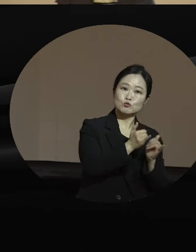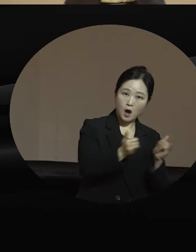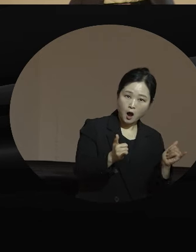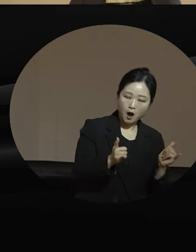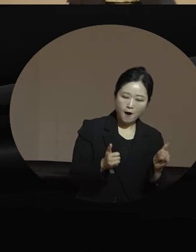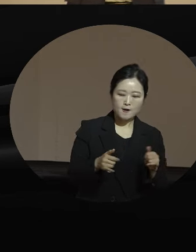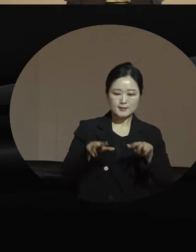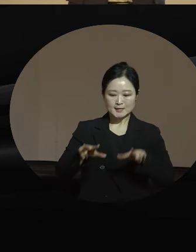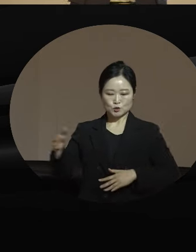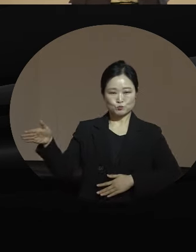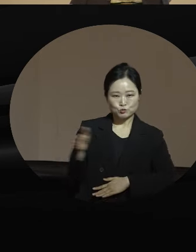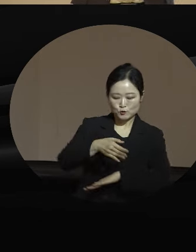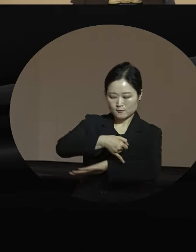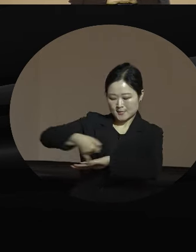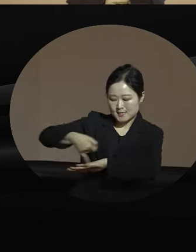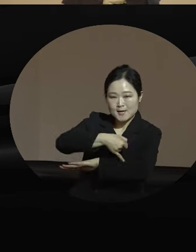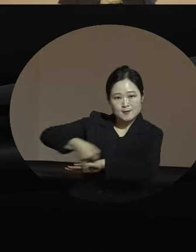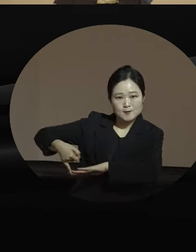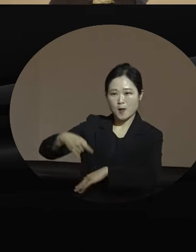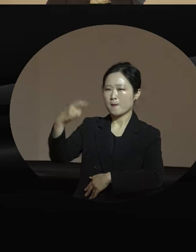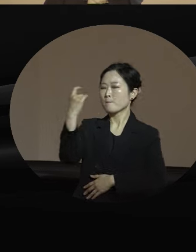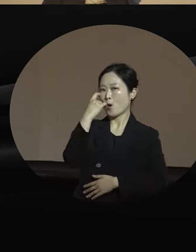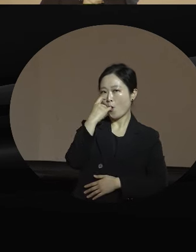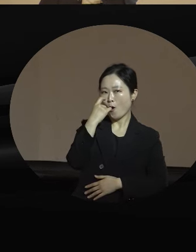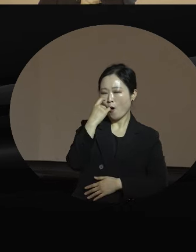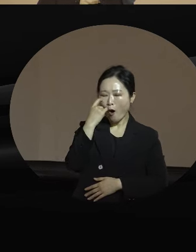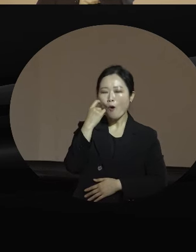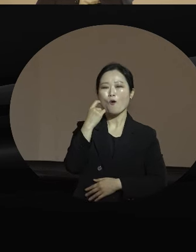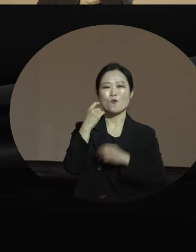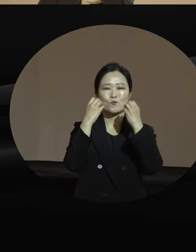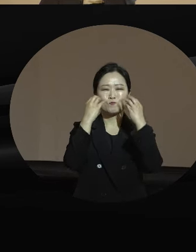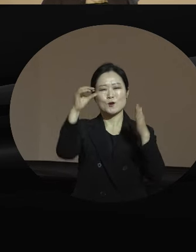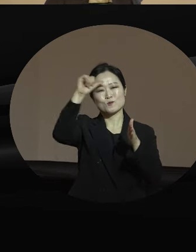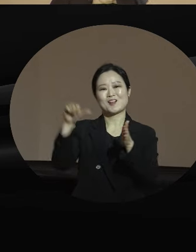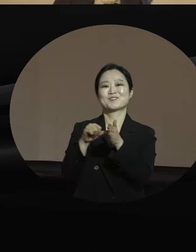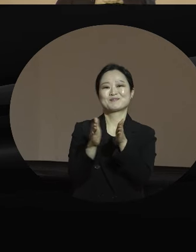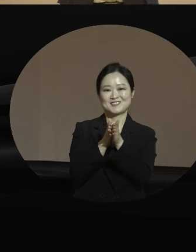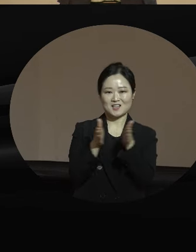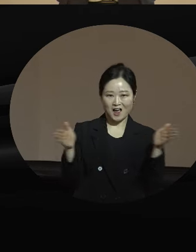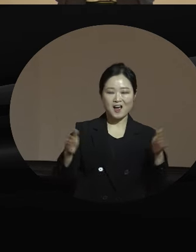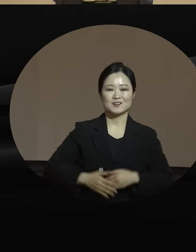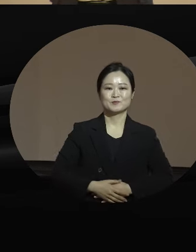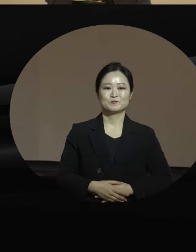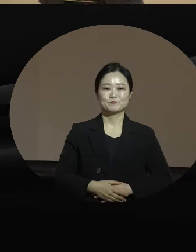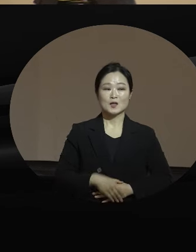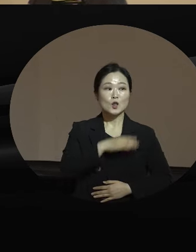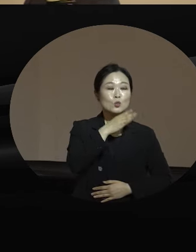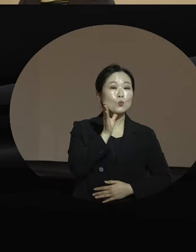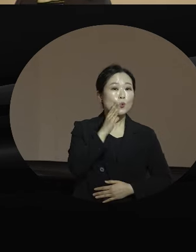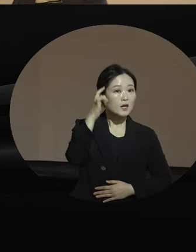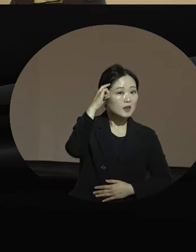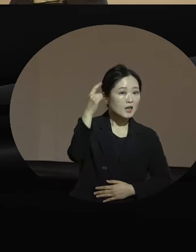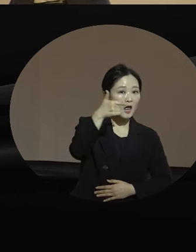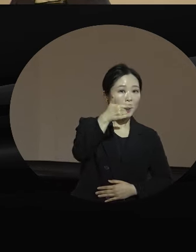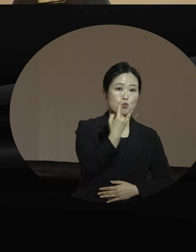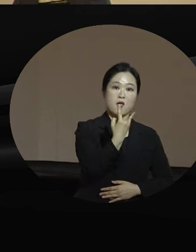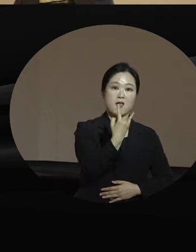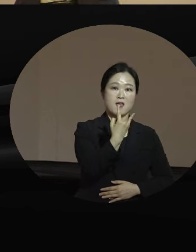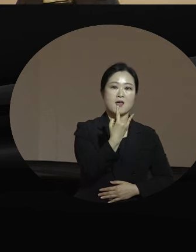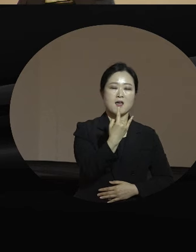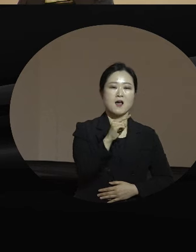두 개를 새롭게 컴바인할 수도 있고 뭔가 새로운 문제 해결하는 데 도움을 줄 수도 있어요. 그래서 노인의 뇌가 좀